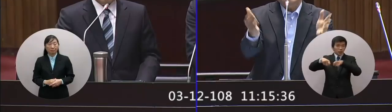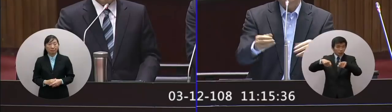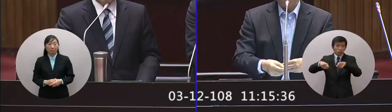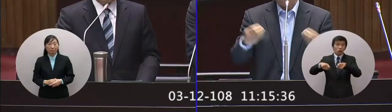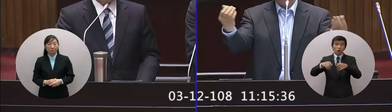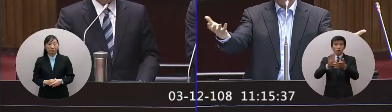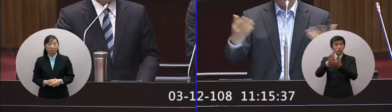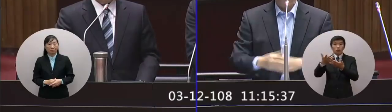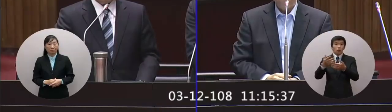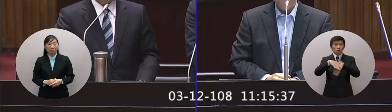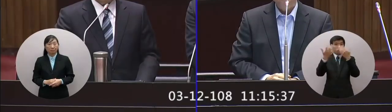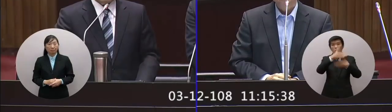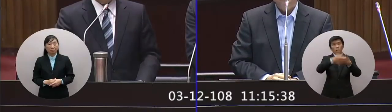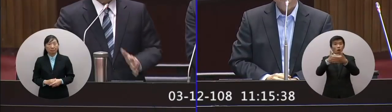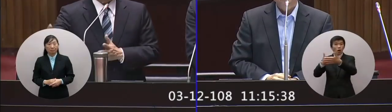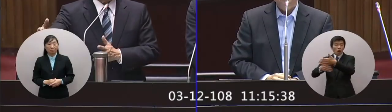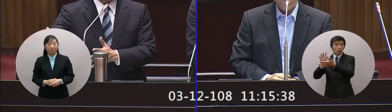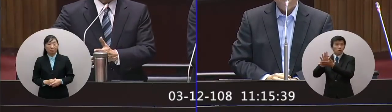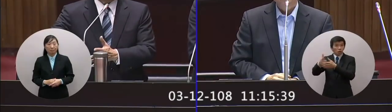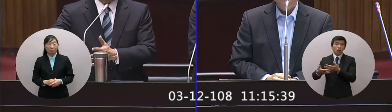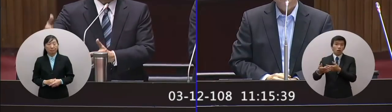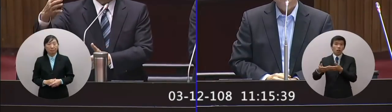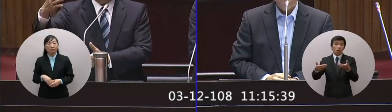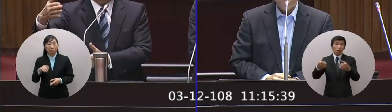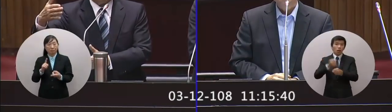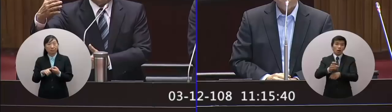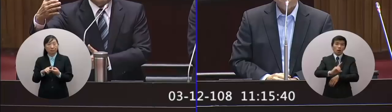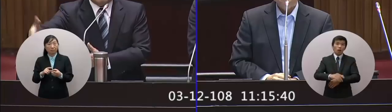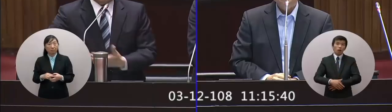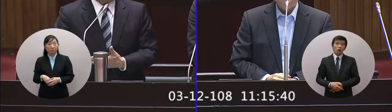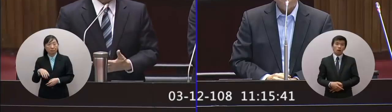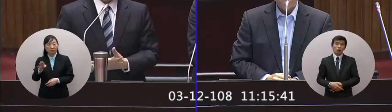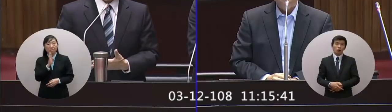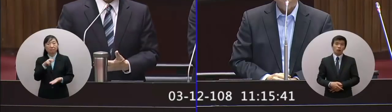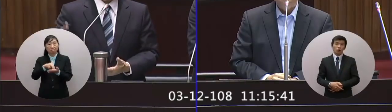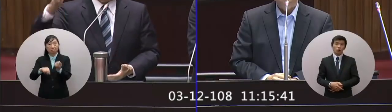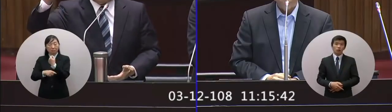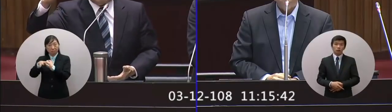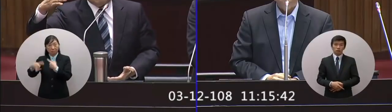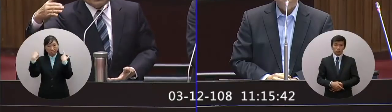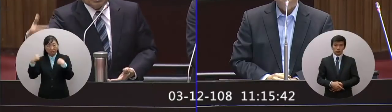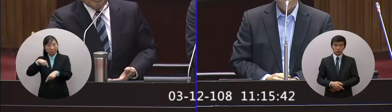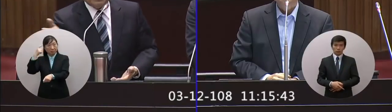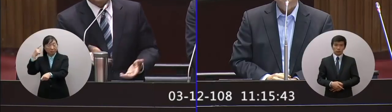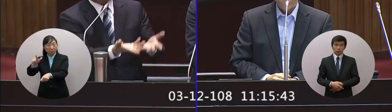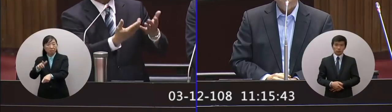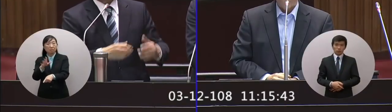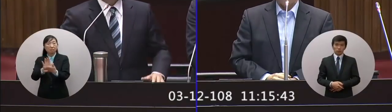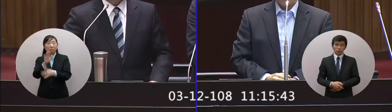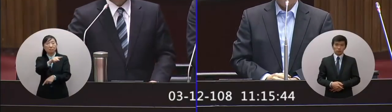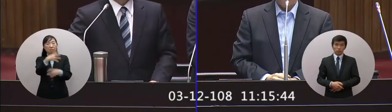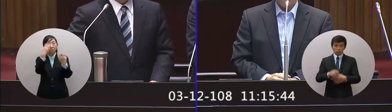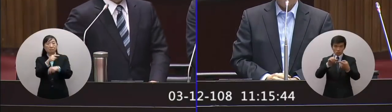把预算统统砍掉，我们发展什么？ 而且也等于是立法院不是这个意思，结果因为资本门，结